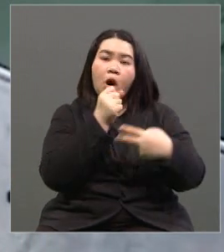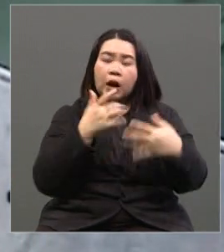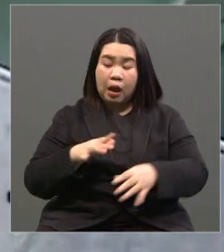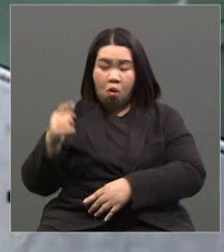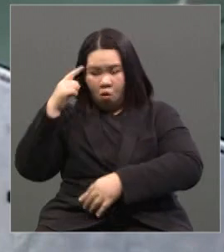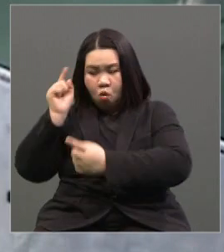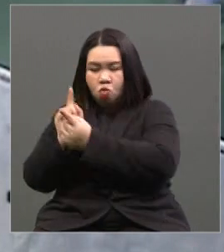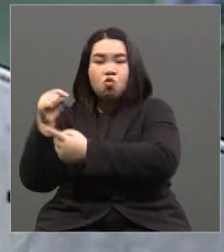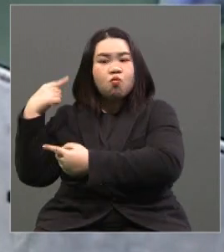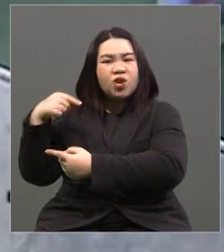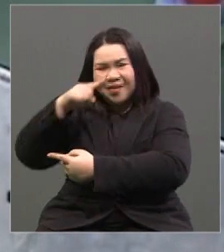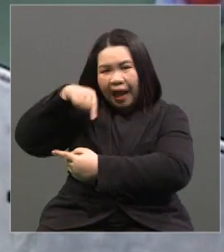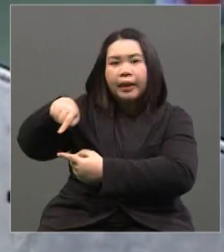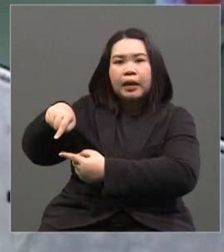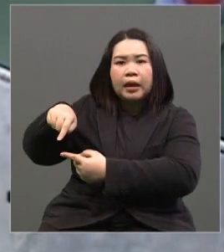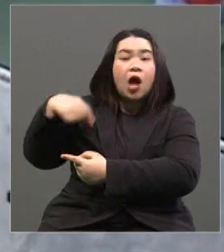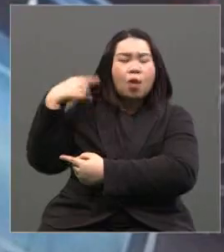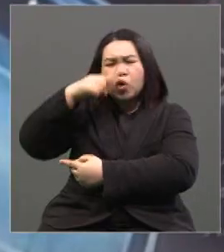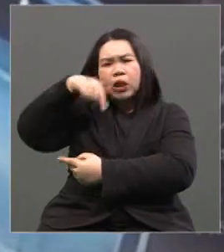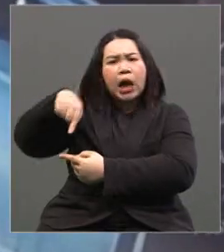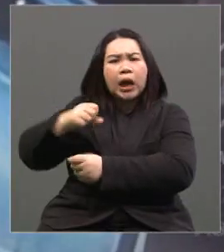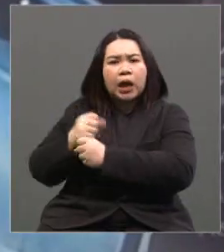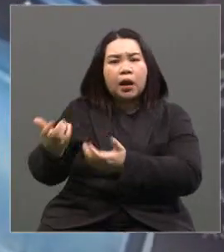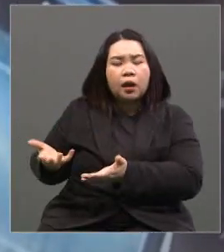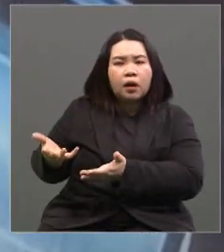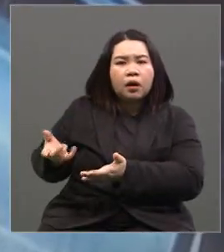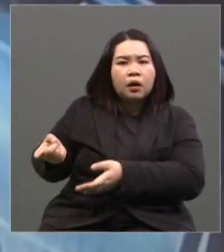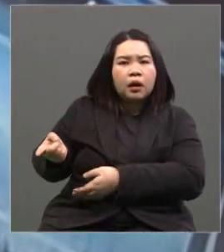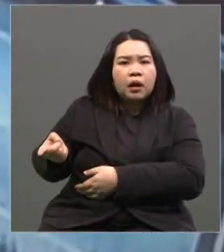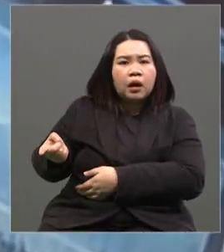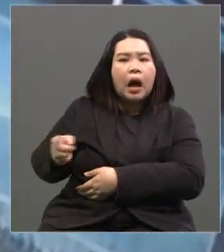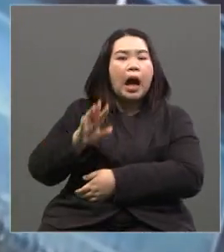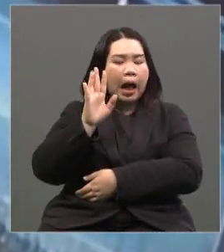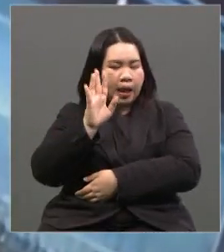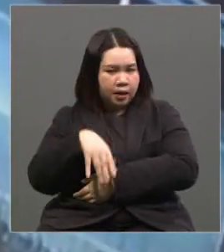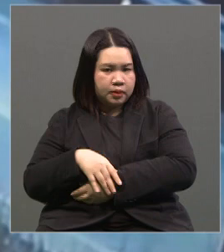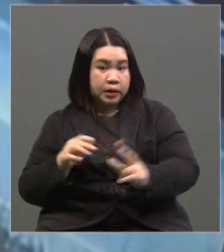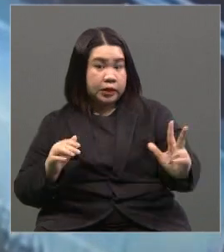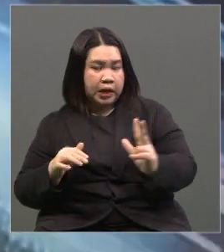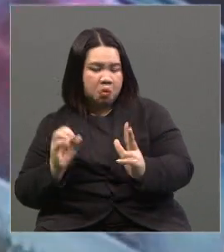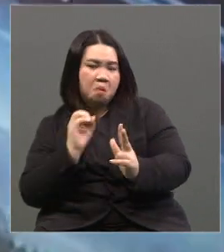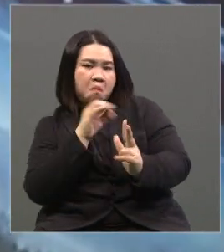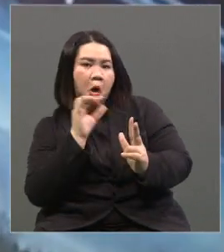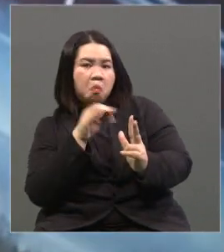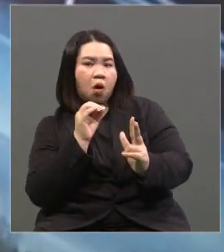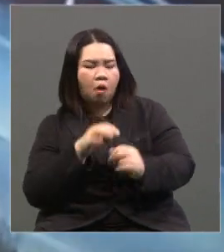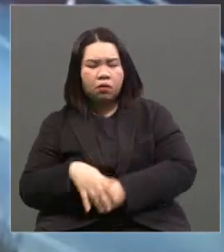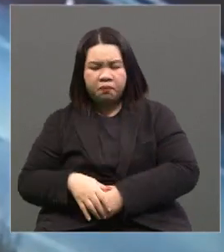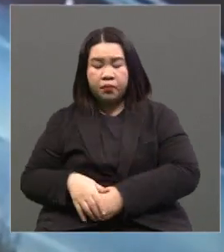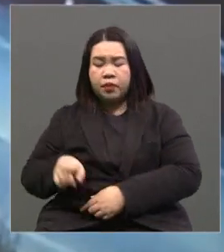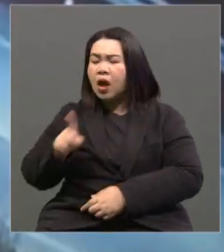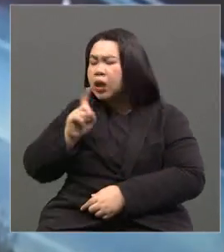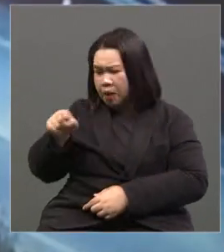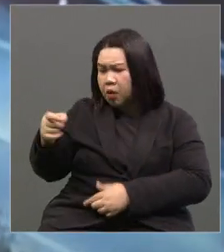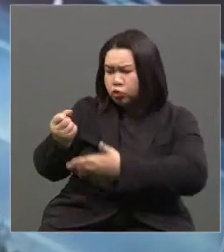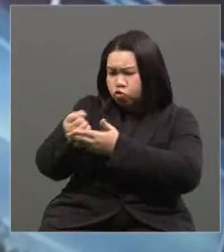ไทยคนนี้ปรากฏว่าผู้หญิงไทยคนนี้เนี่ยก็มีการให้คำแนะนำคือกลุ่มผู้ต้องหาบอกว่าช่วยตามหาแฟน